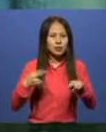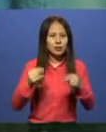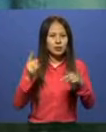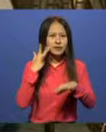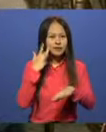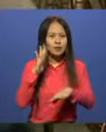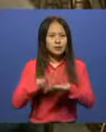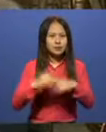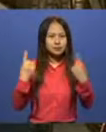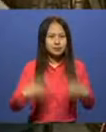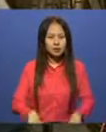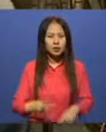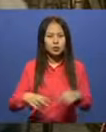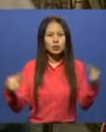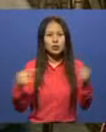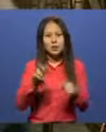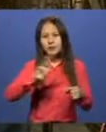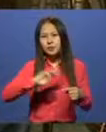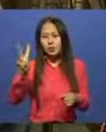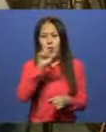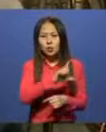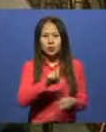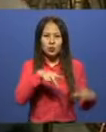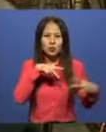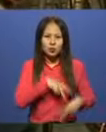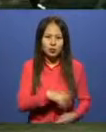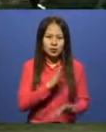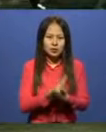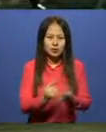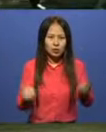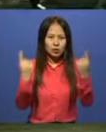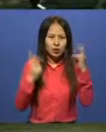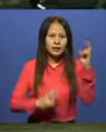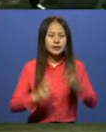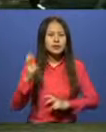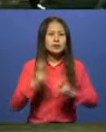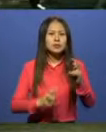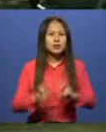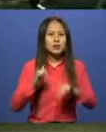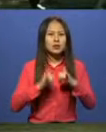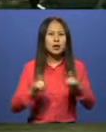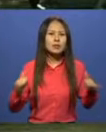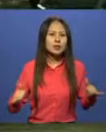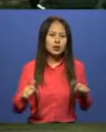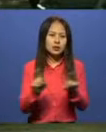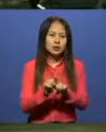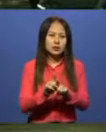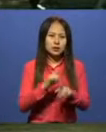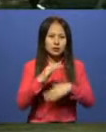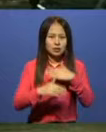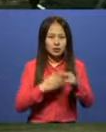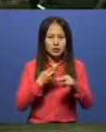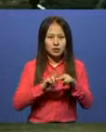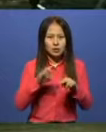ұшырап отыр. Кен өндірісінде миллиондаған адам еңбек етеді. Ірі кәсіпорындардың көбі дамыған елдердің еншісінде. Мысалы, тау-кен